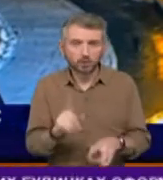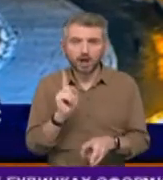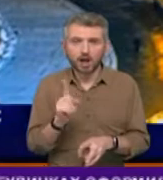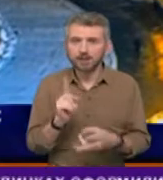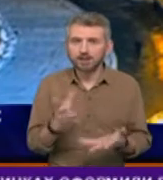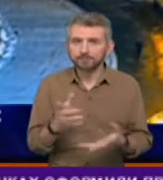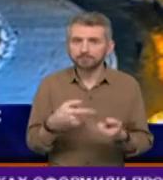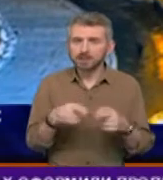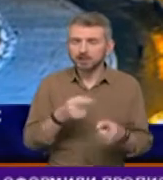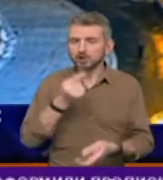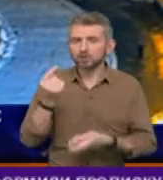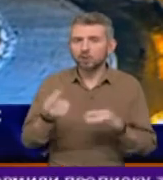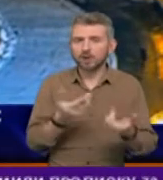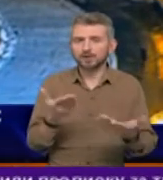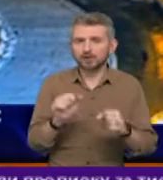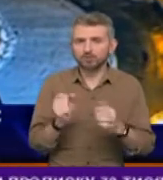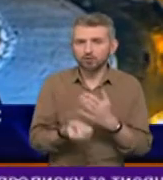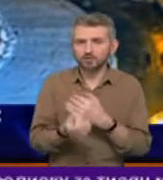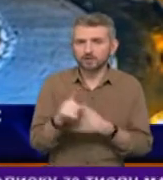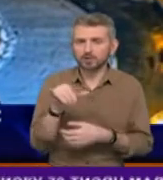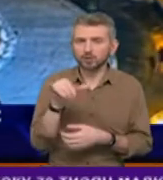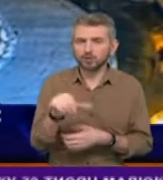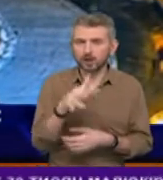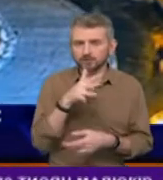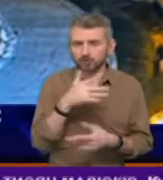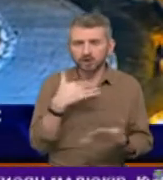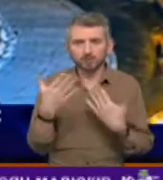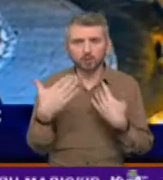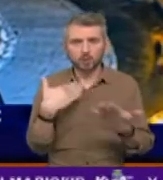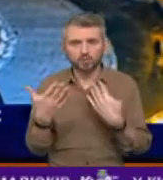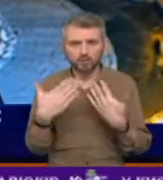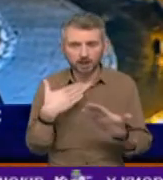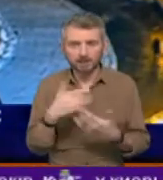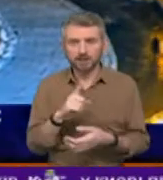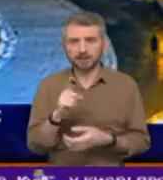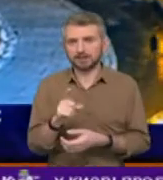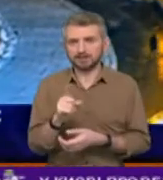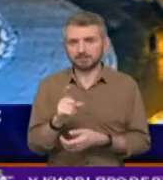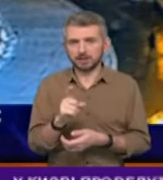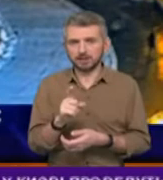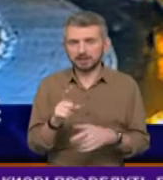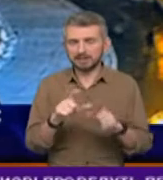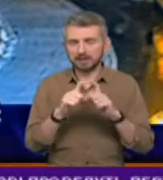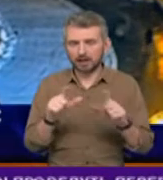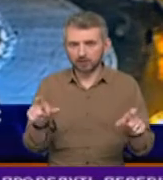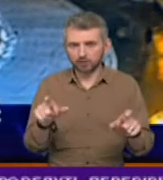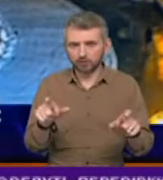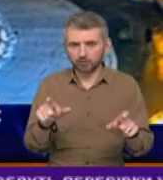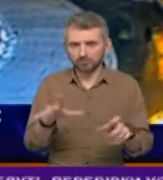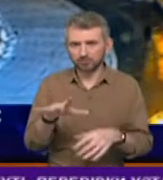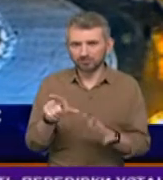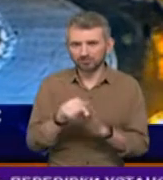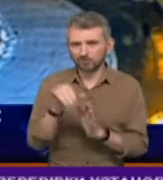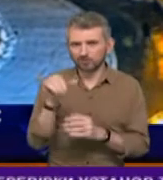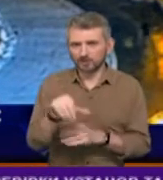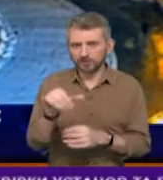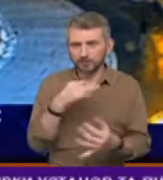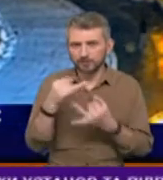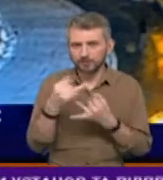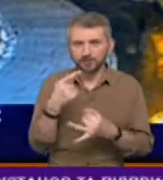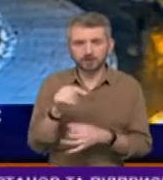потім. Шкальоне. Так от, якщо, умовно кажучи, з української мови, минулого року, наприклад, ми встановили поріг